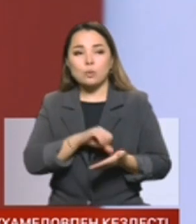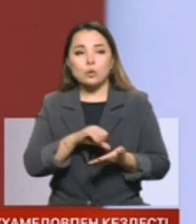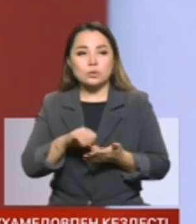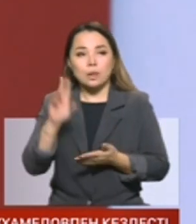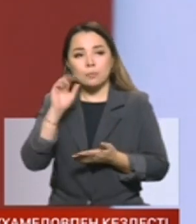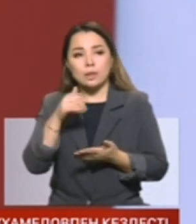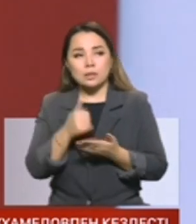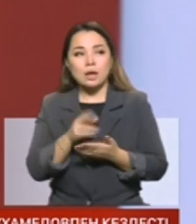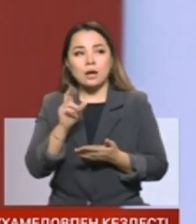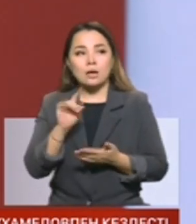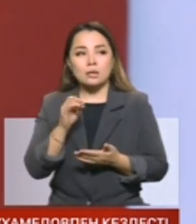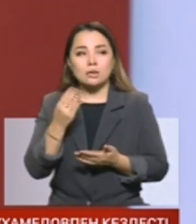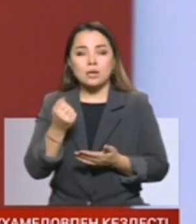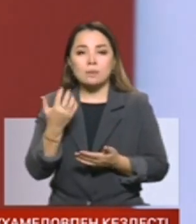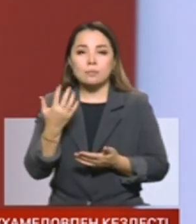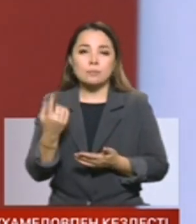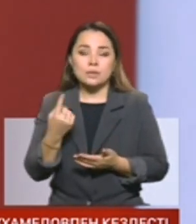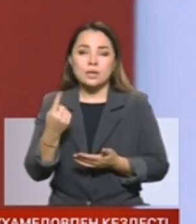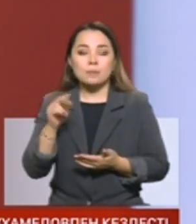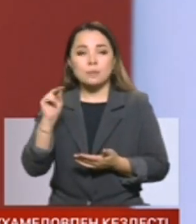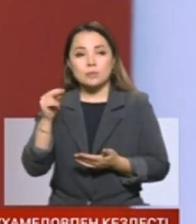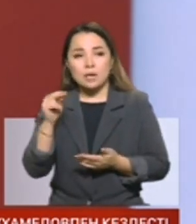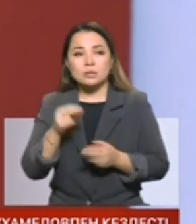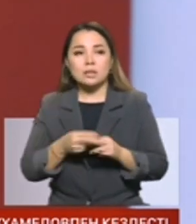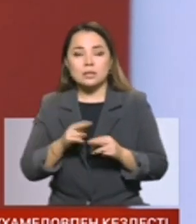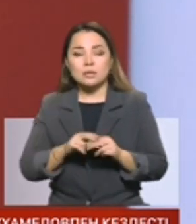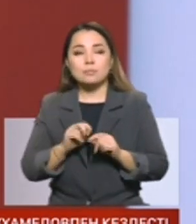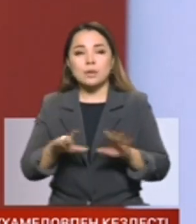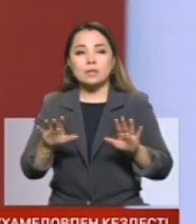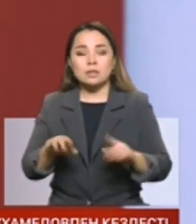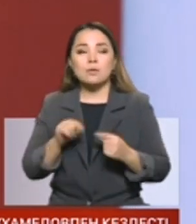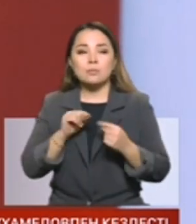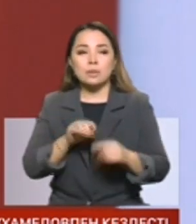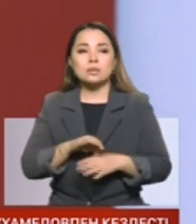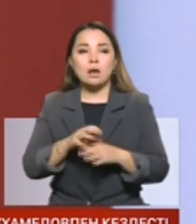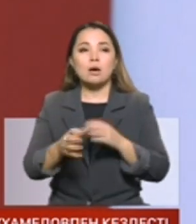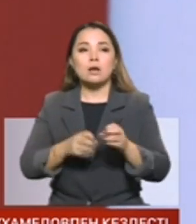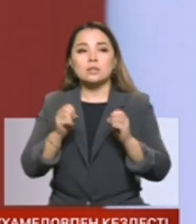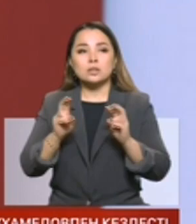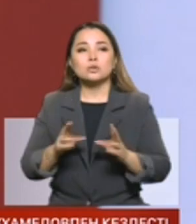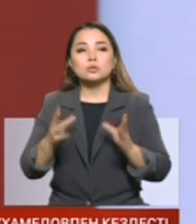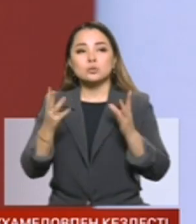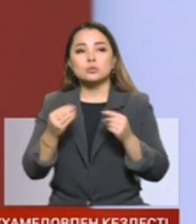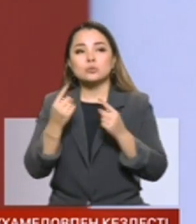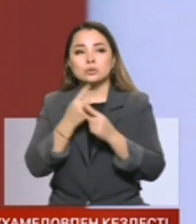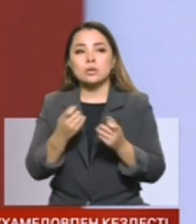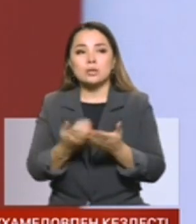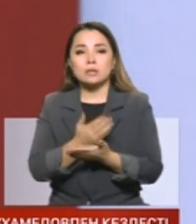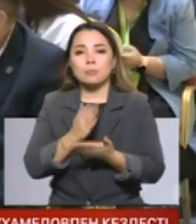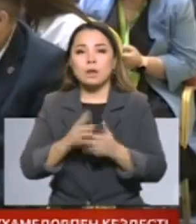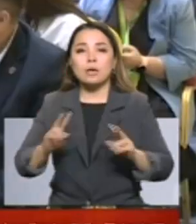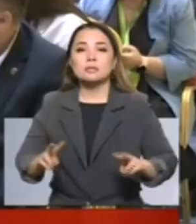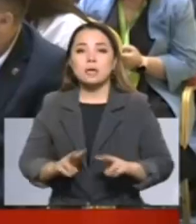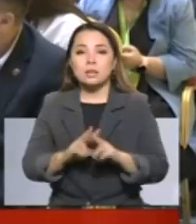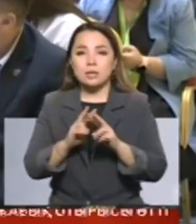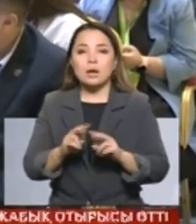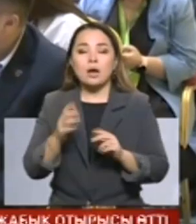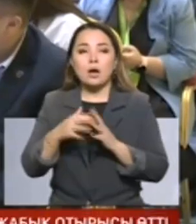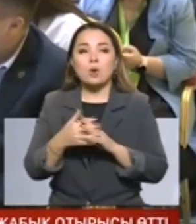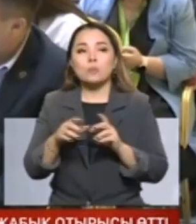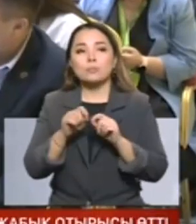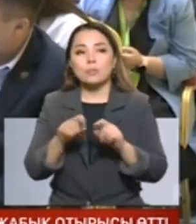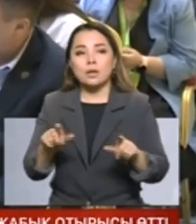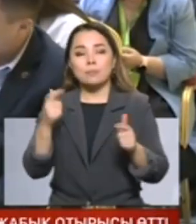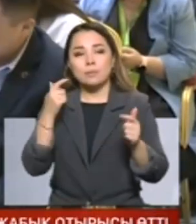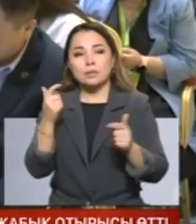мемлекеттер қарашаның бірінші бейсенбісін мектептегі кибербуллингке қарсы халықаралық күн деп жариялаған болатын. Бүгін Астанада да ауыл